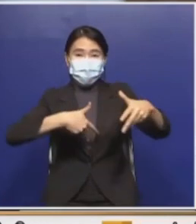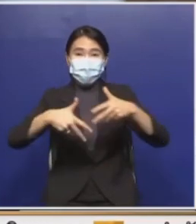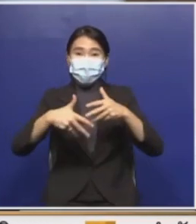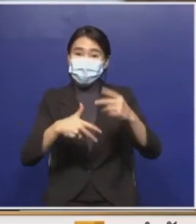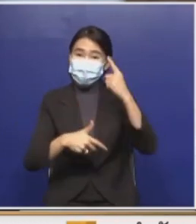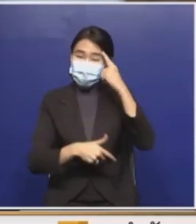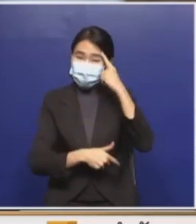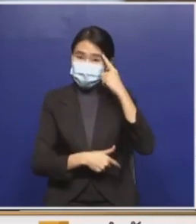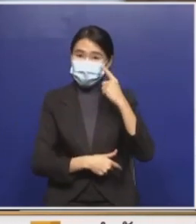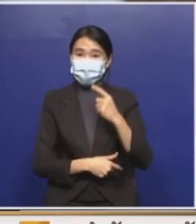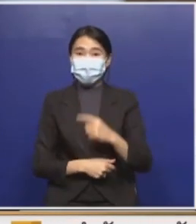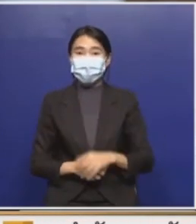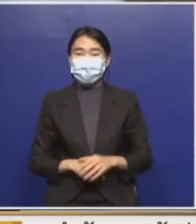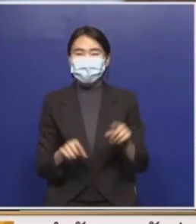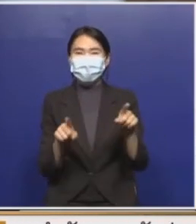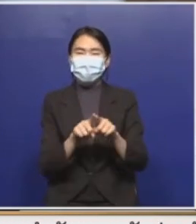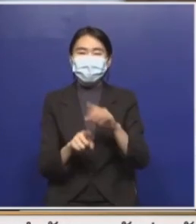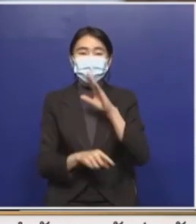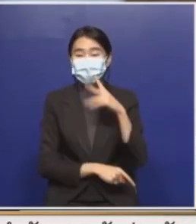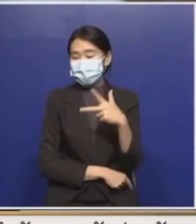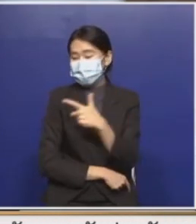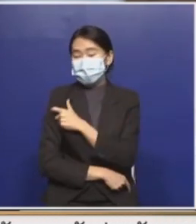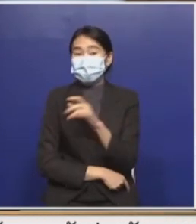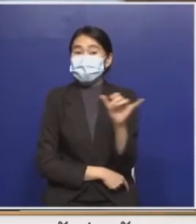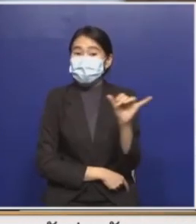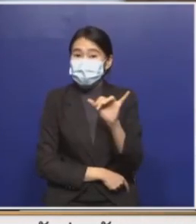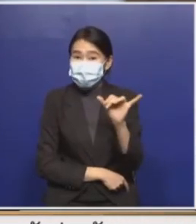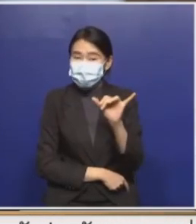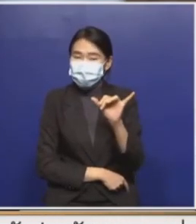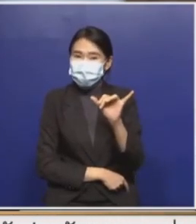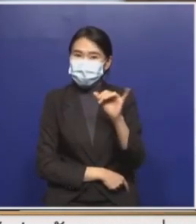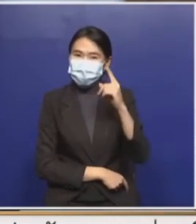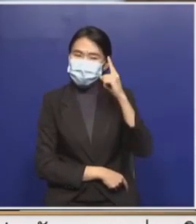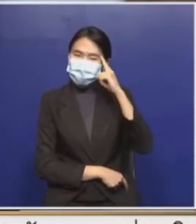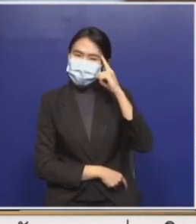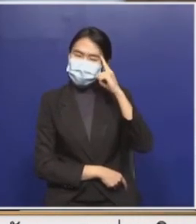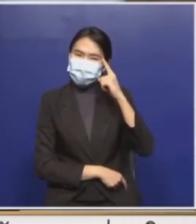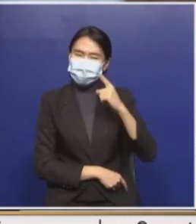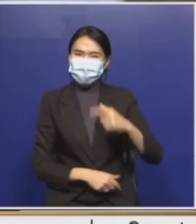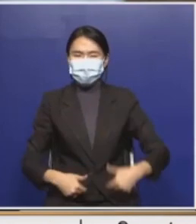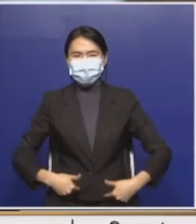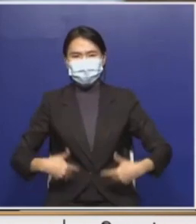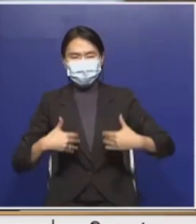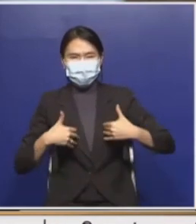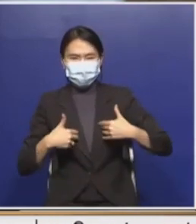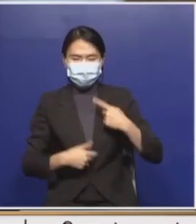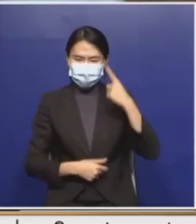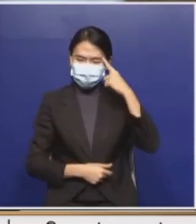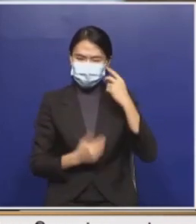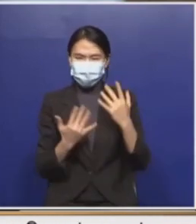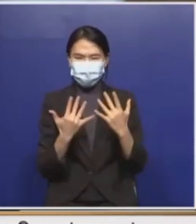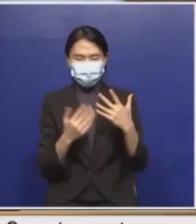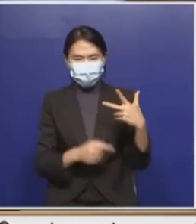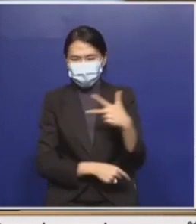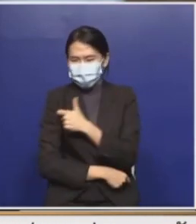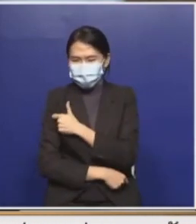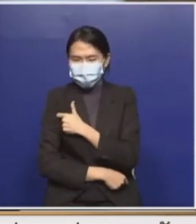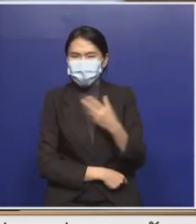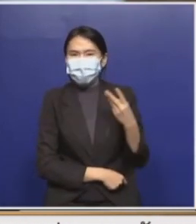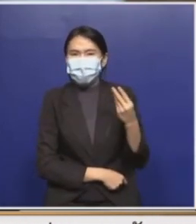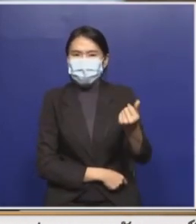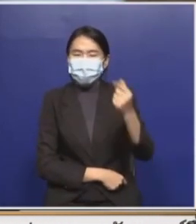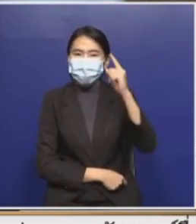ที่ยังไม่ได้ฉีดเขาจะมีความมั่นใจว่าเมื่อใดเขาจะได้รับการฉี